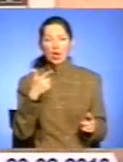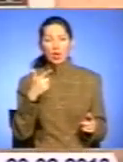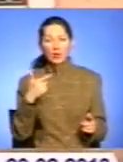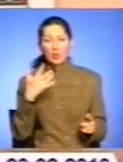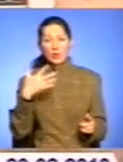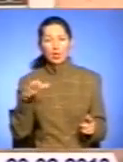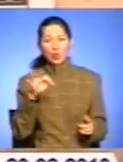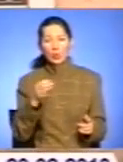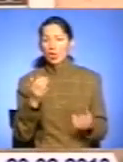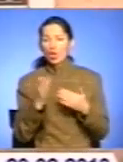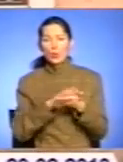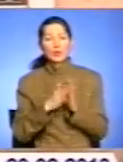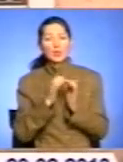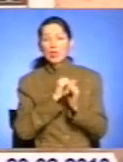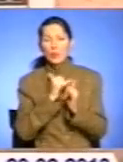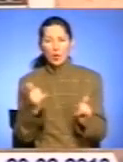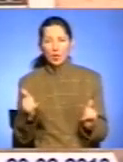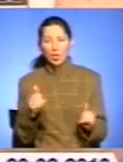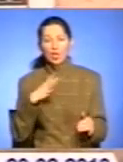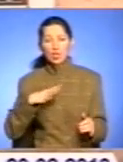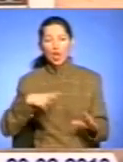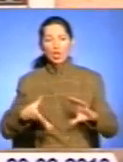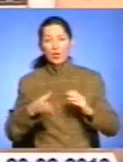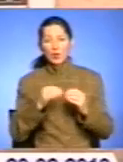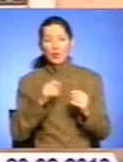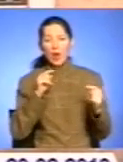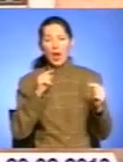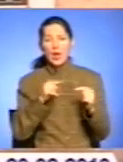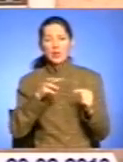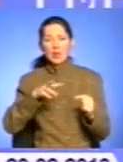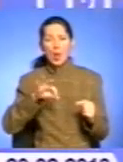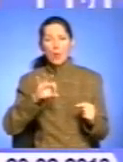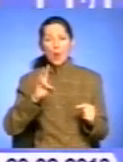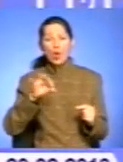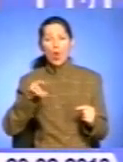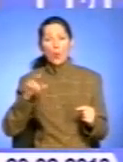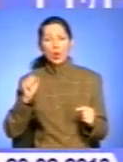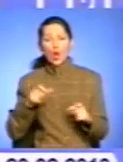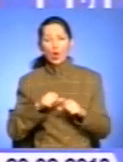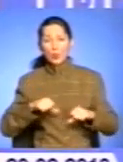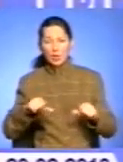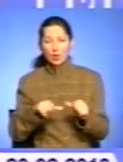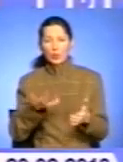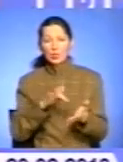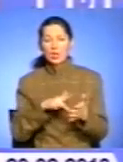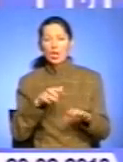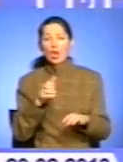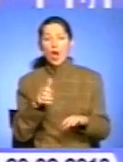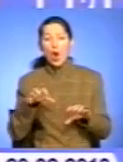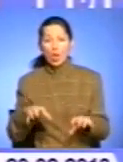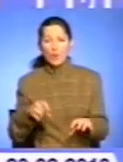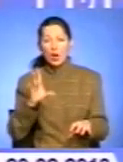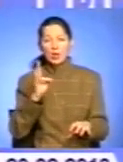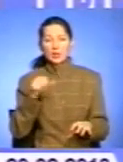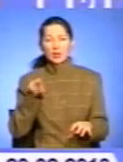Наразі домовитись не змогли, оскільки чекають на висновки антимонопольного комітету. Міський голова Сергій Надал запропонував перевізникам